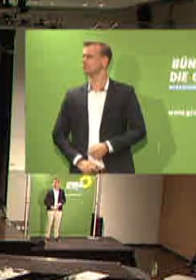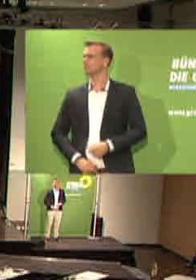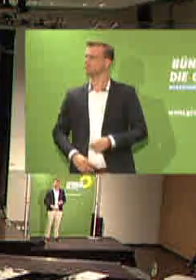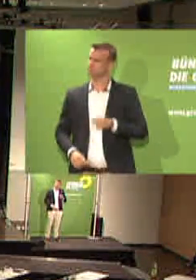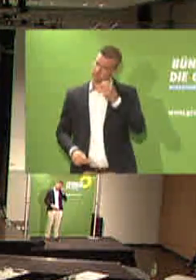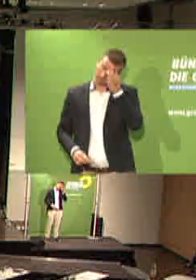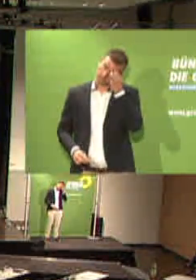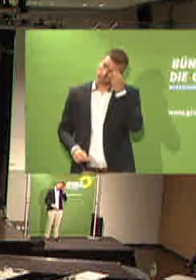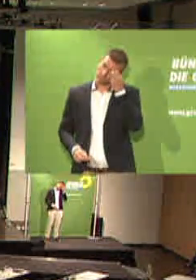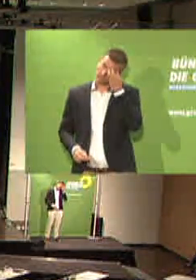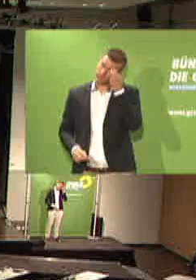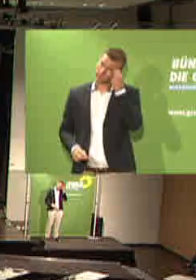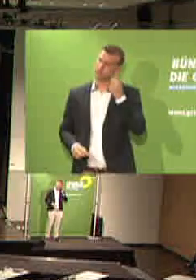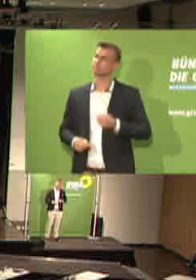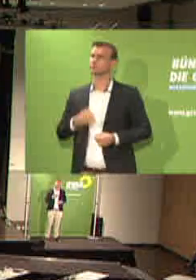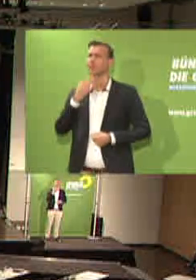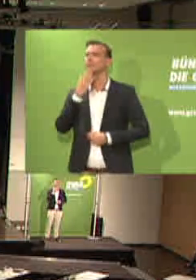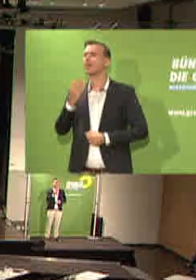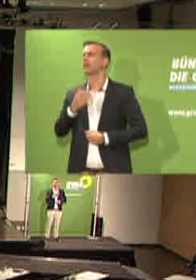Bitte deutlich. Dankeschön.